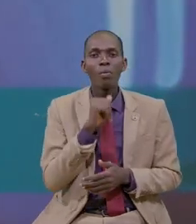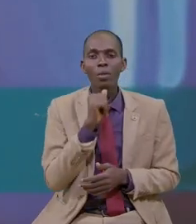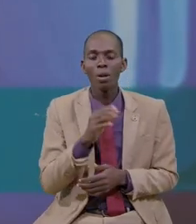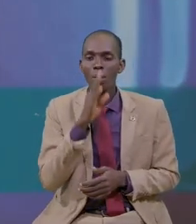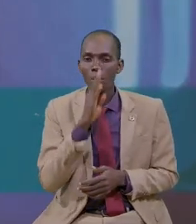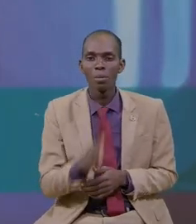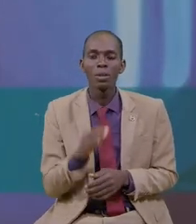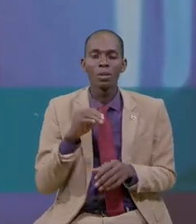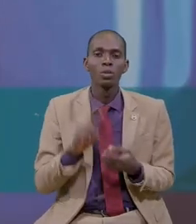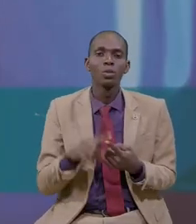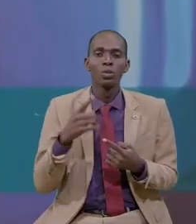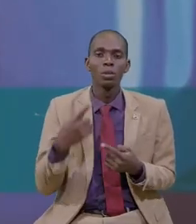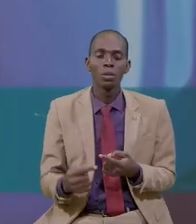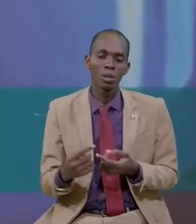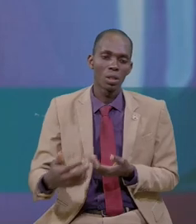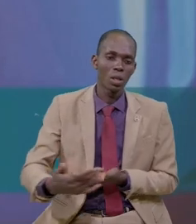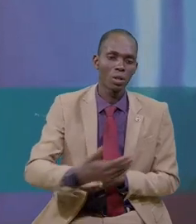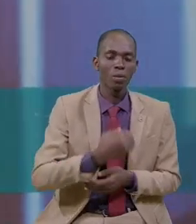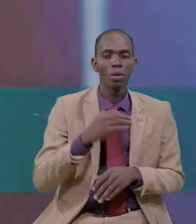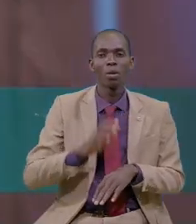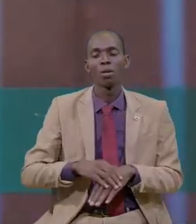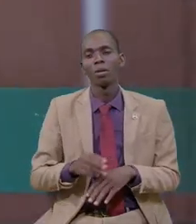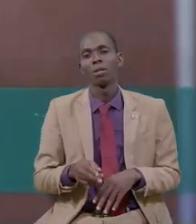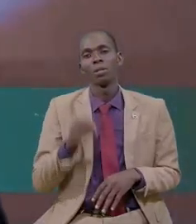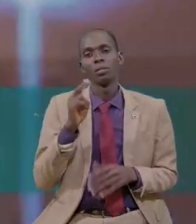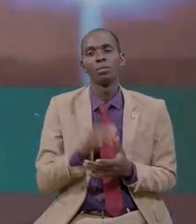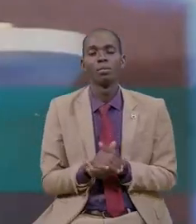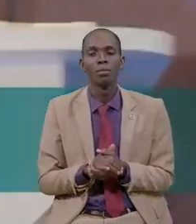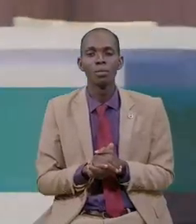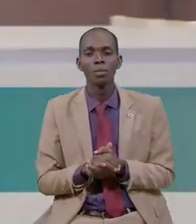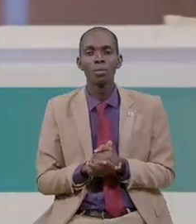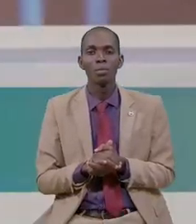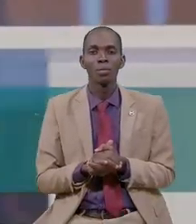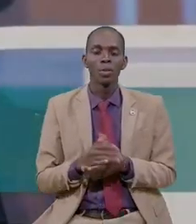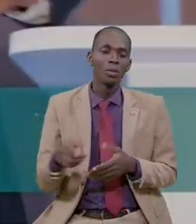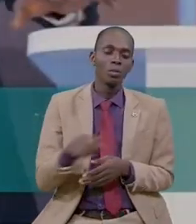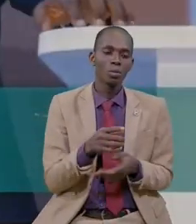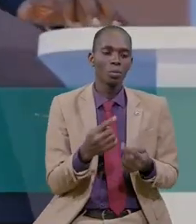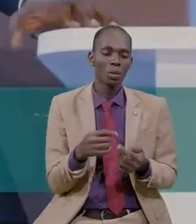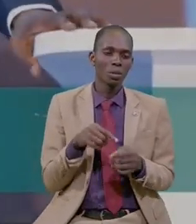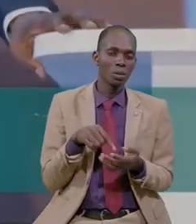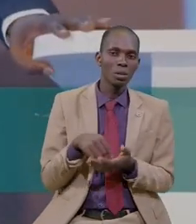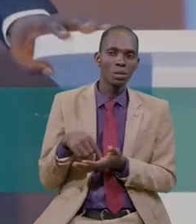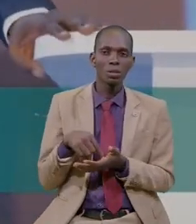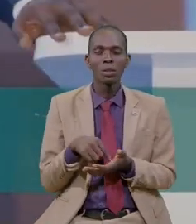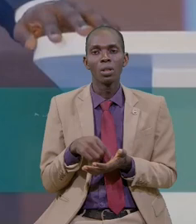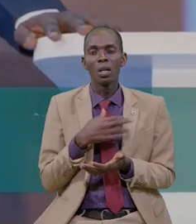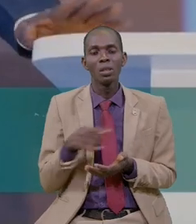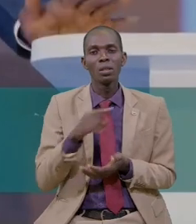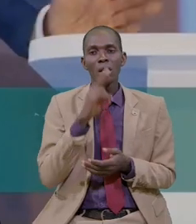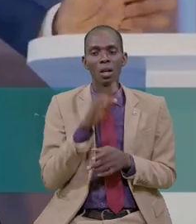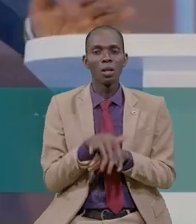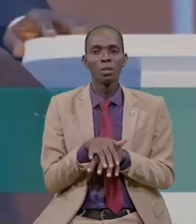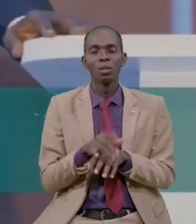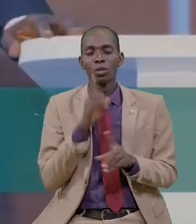pas être digne de la moisson d'en haut. Ils blanchissent ceci, couvrent ceci, et ils sont hypocrites.